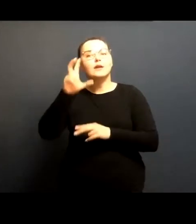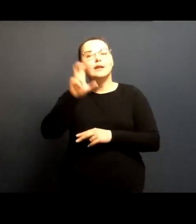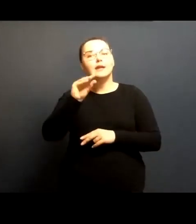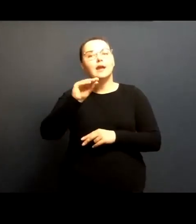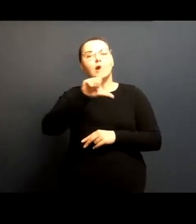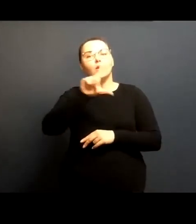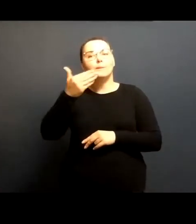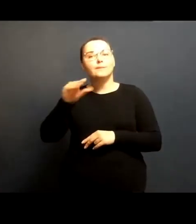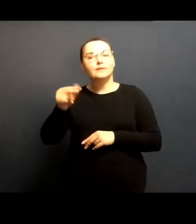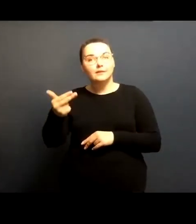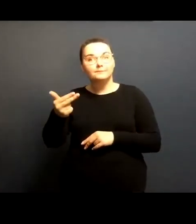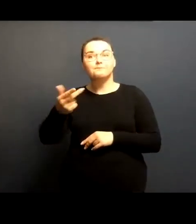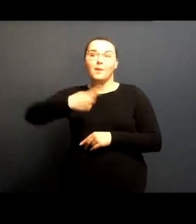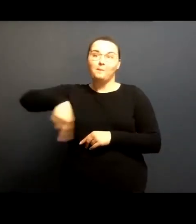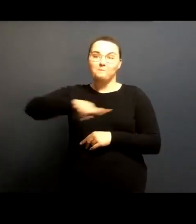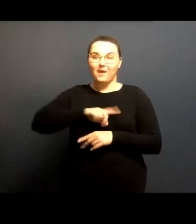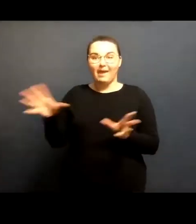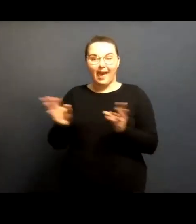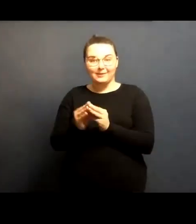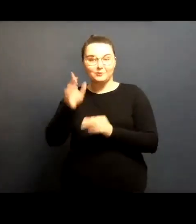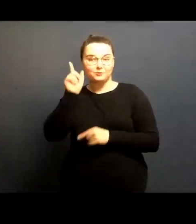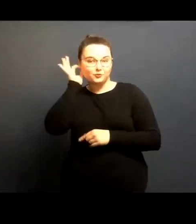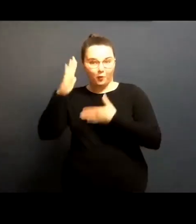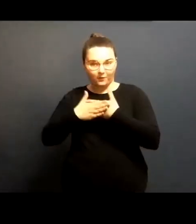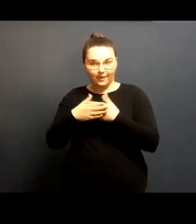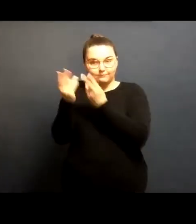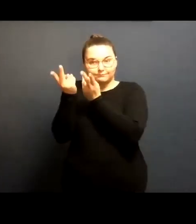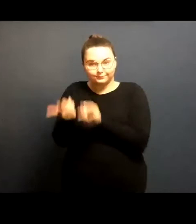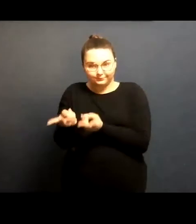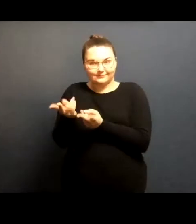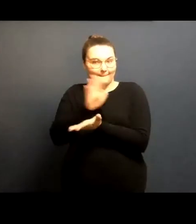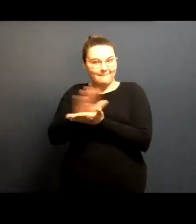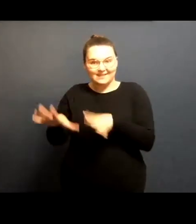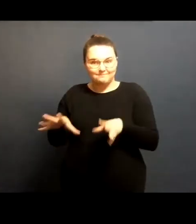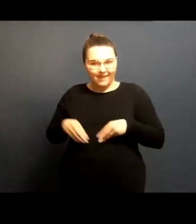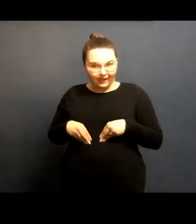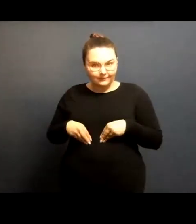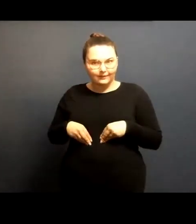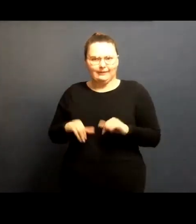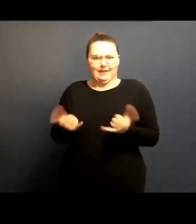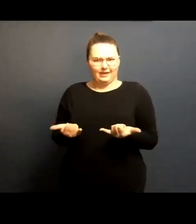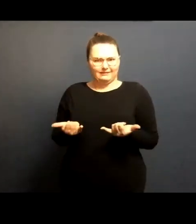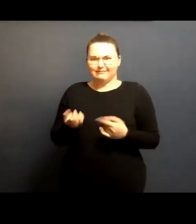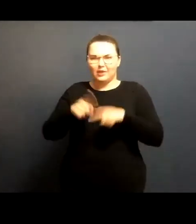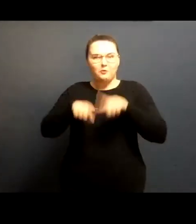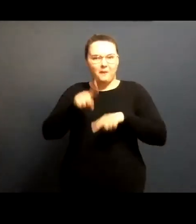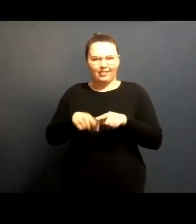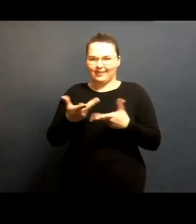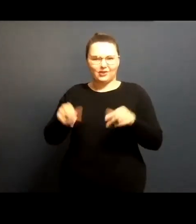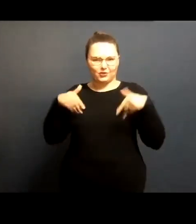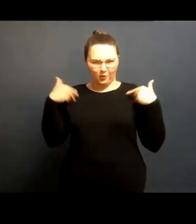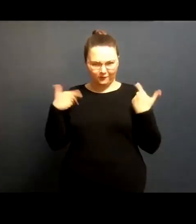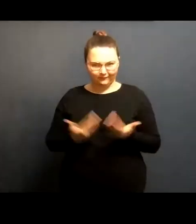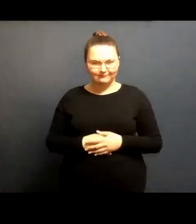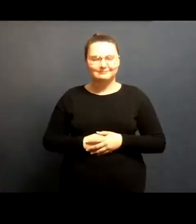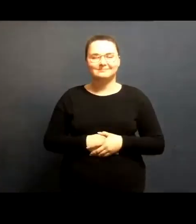kładziem z żoną bez gaciów. To jest dosłowny cytat. W naszym wieku to nienormalne, niezdrowe. To był jedyny mężczyzna, który uznał,